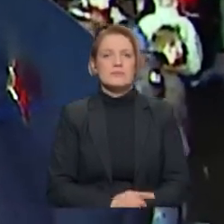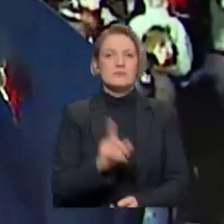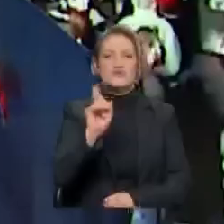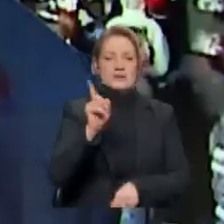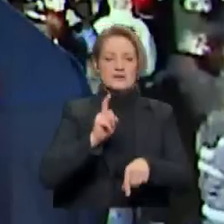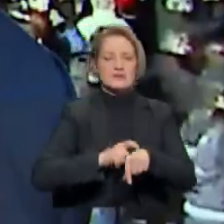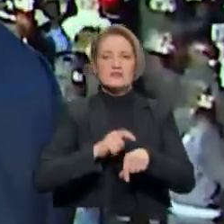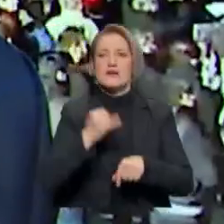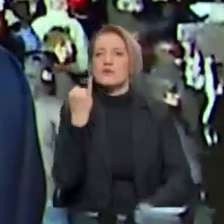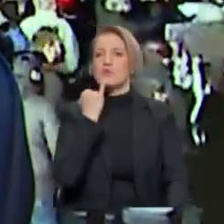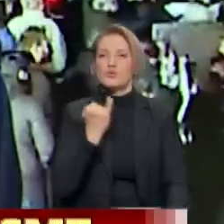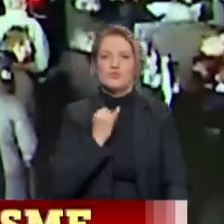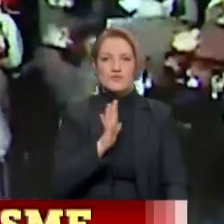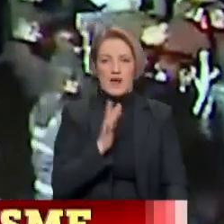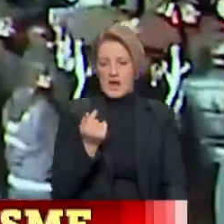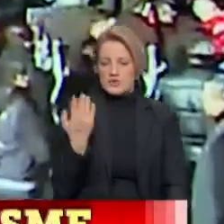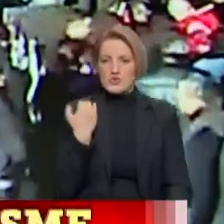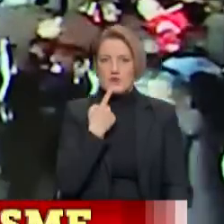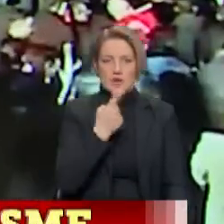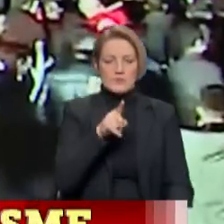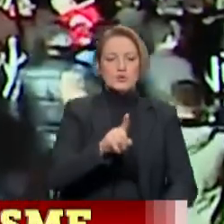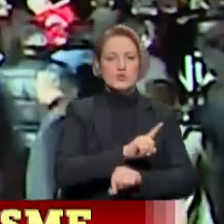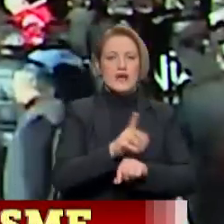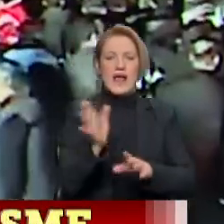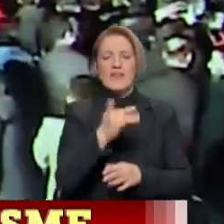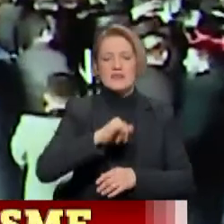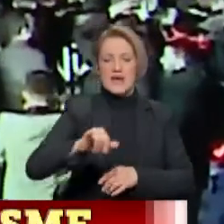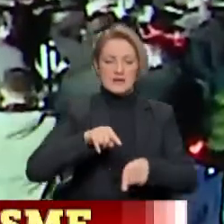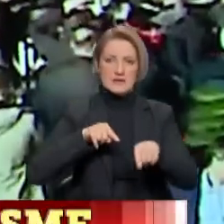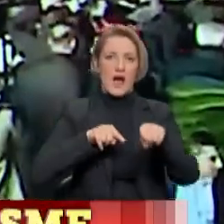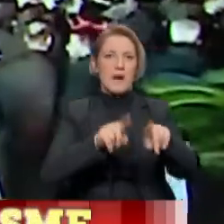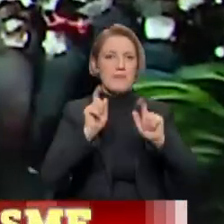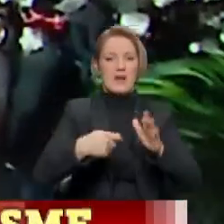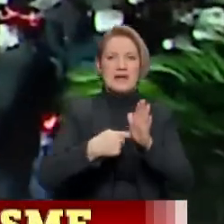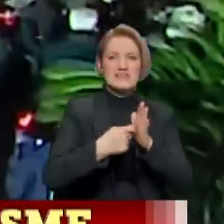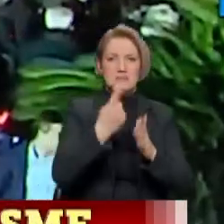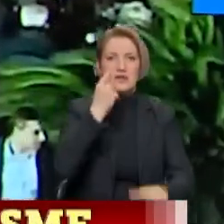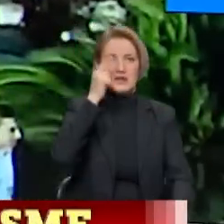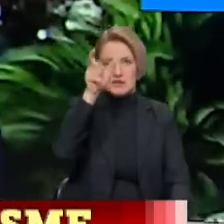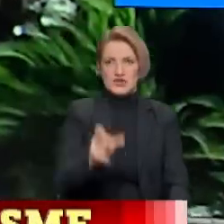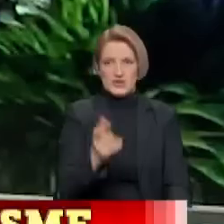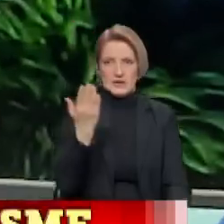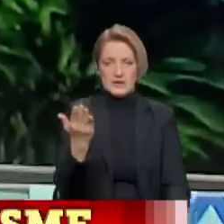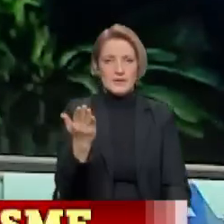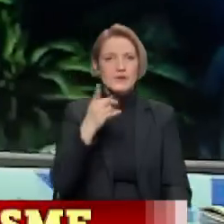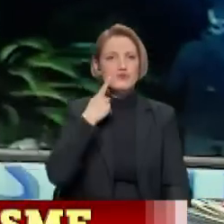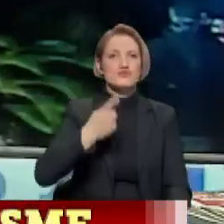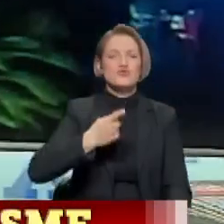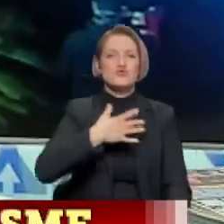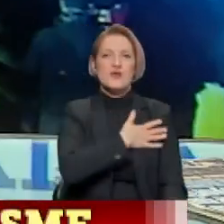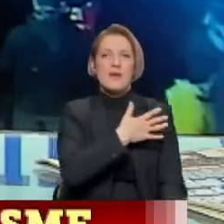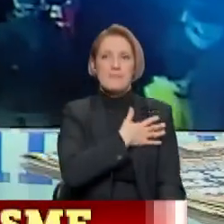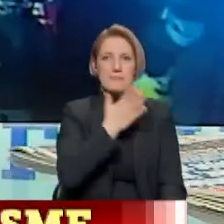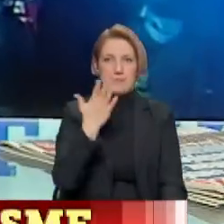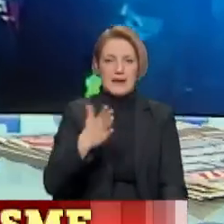Çalar Saat'te konuğumuz var. Az önce de söyledim, bu süreci en yakından takip eden isimlerden birisi. Cumhuriyet Halk